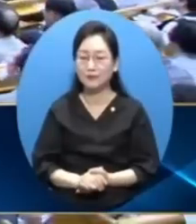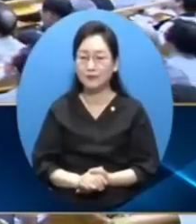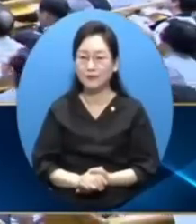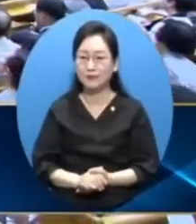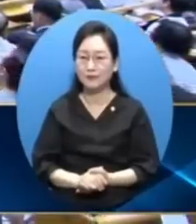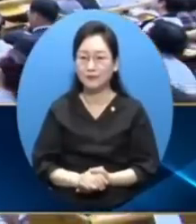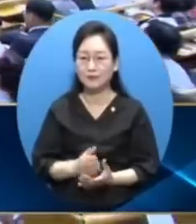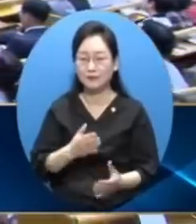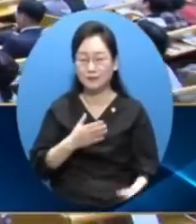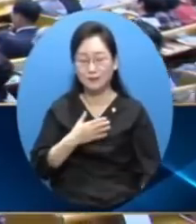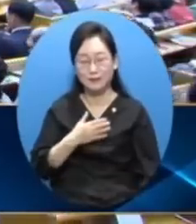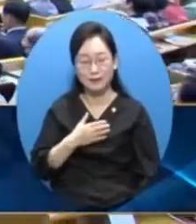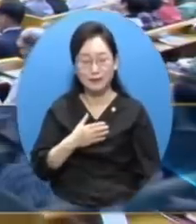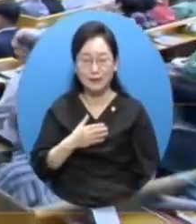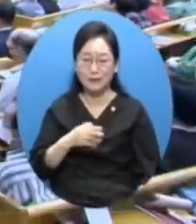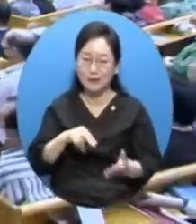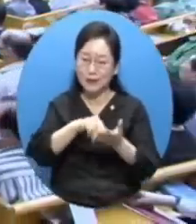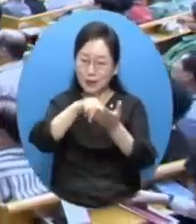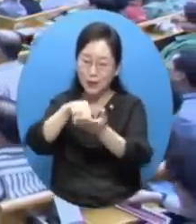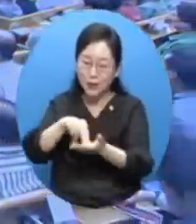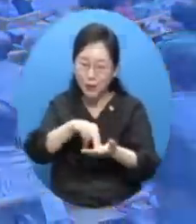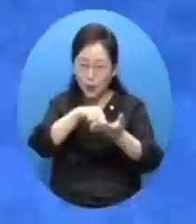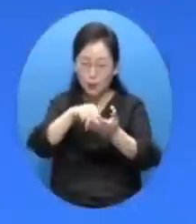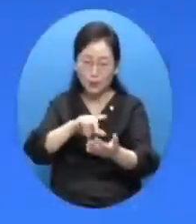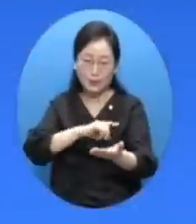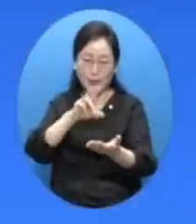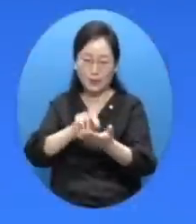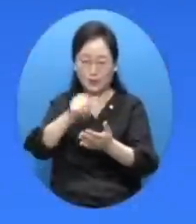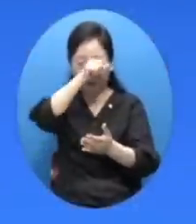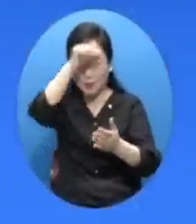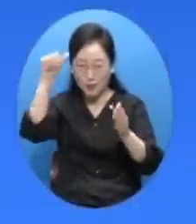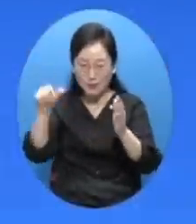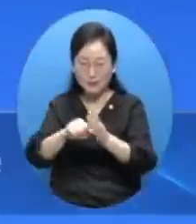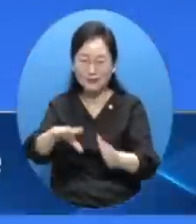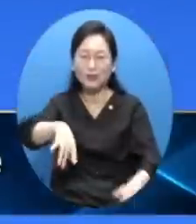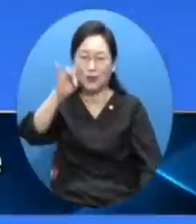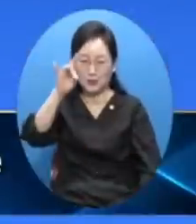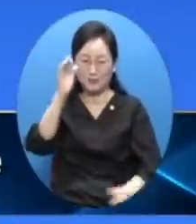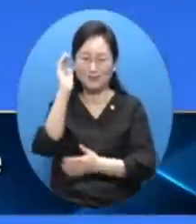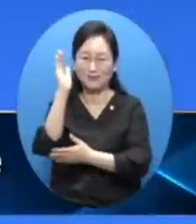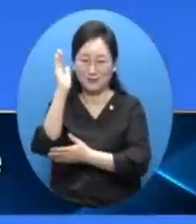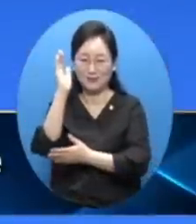제가 외로움이란 제목으로는 평생 처음 오늘 설교하는 것 같습니다.